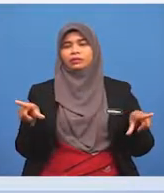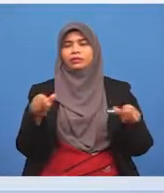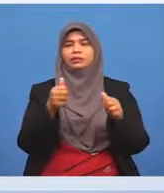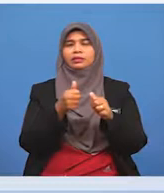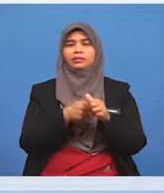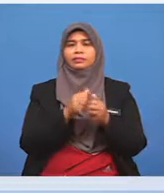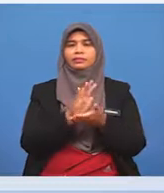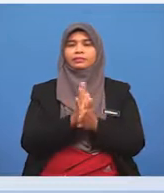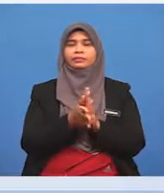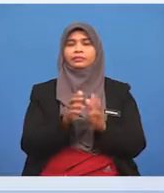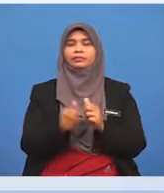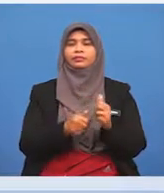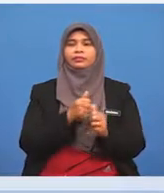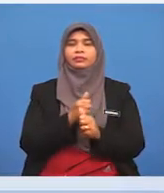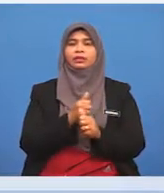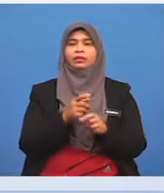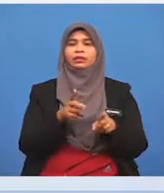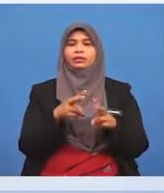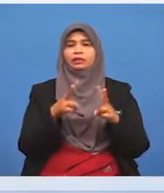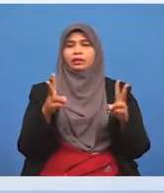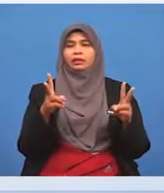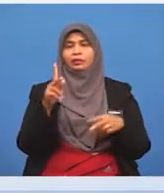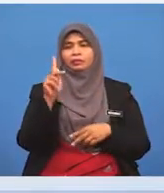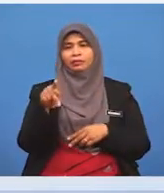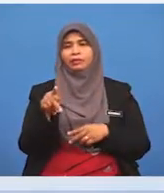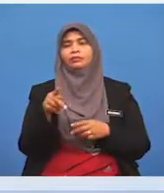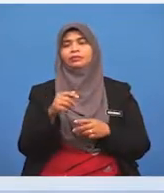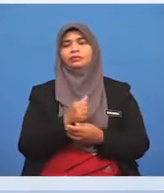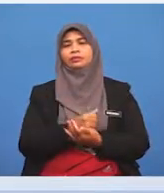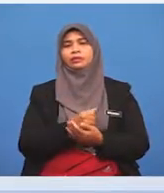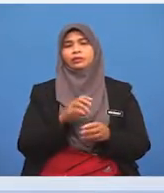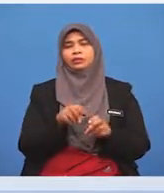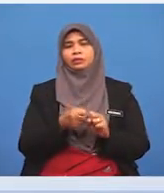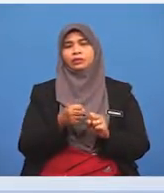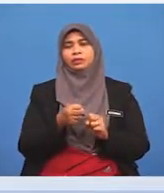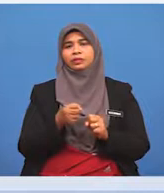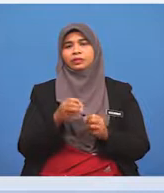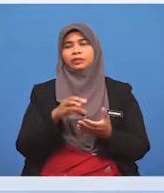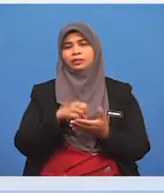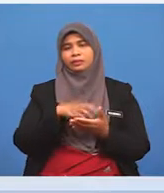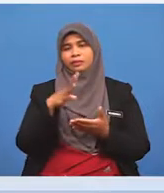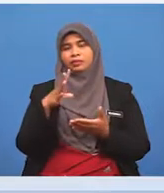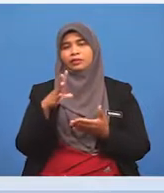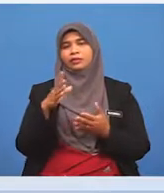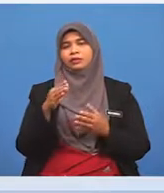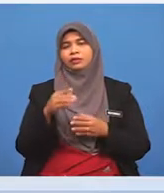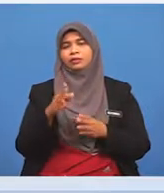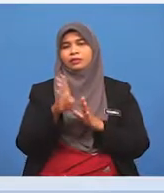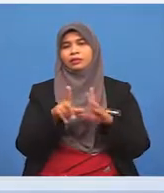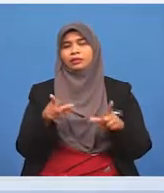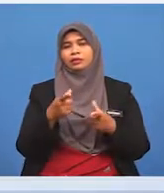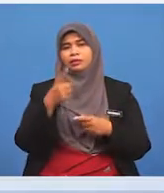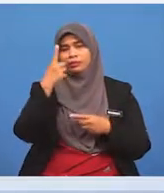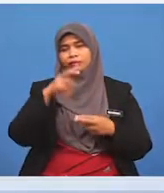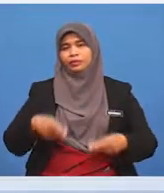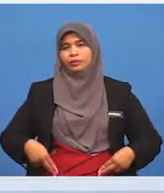keharmonian berlaku untuk menghidupkan alam. Segala perbuatan merosakkan alam sudah tentu